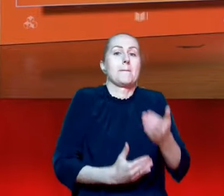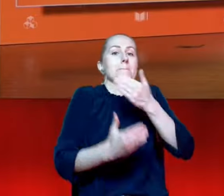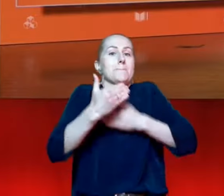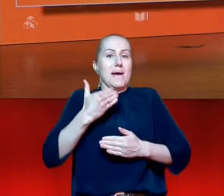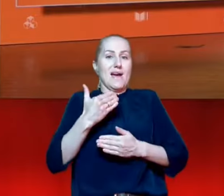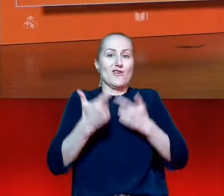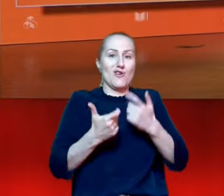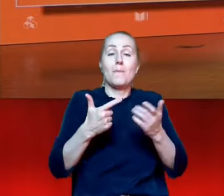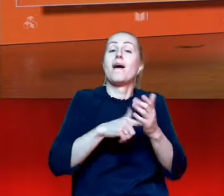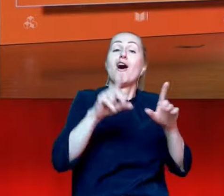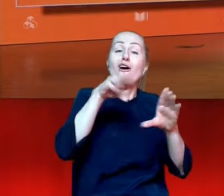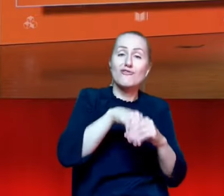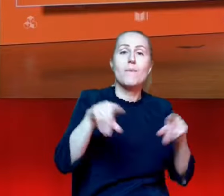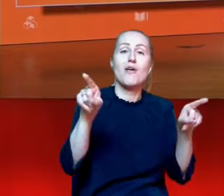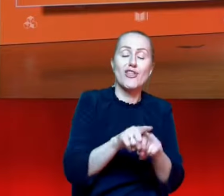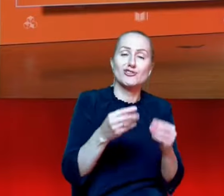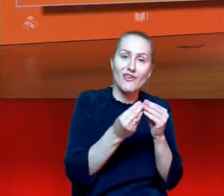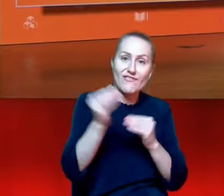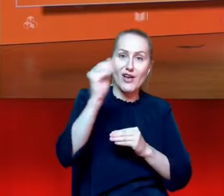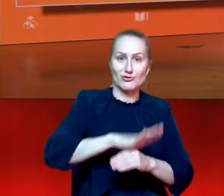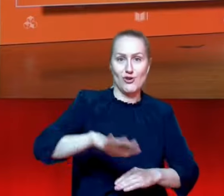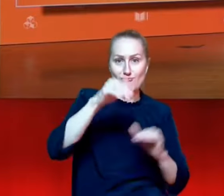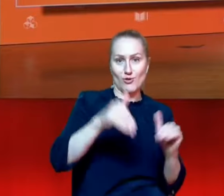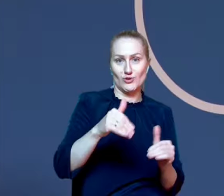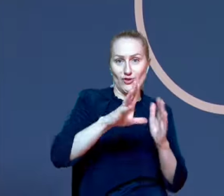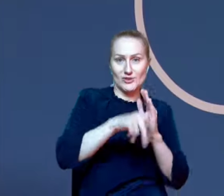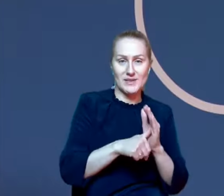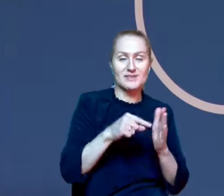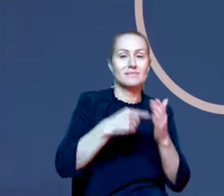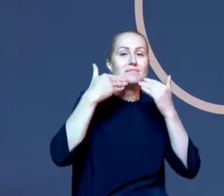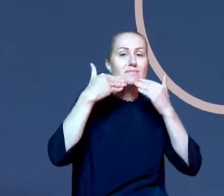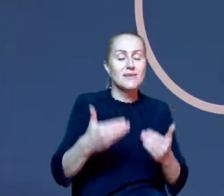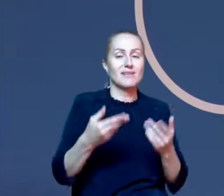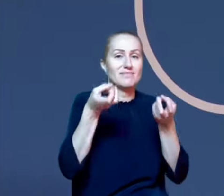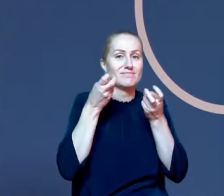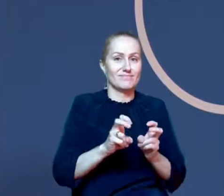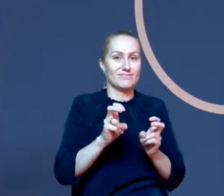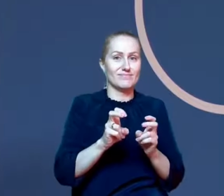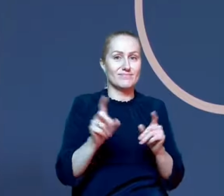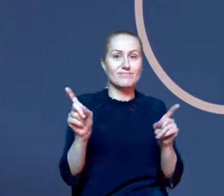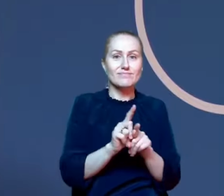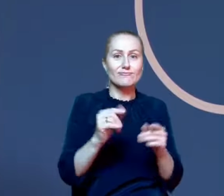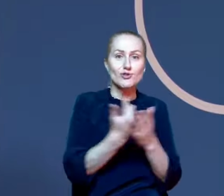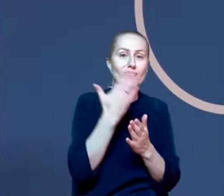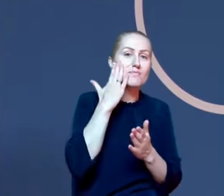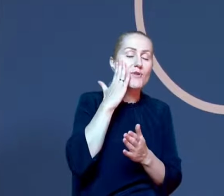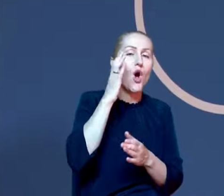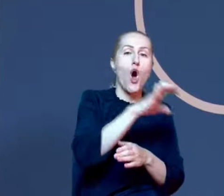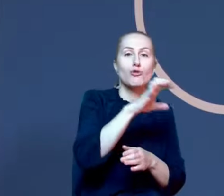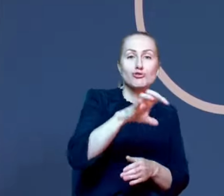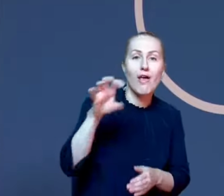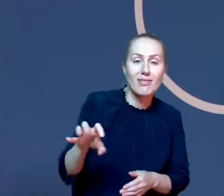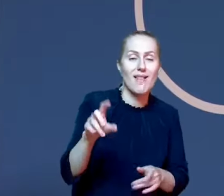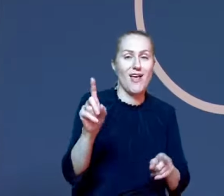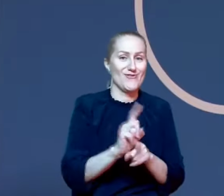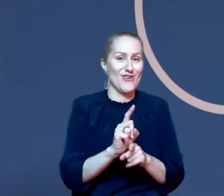jednoczesnym zwiększaniu potencjałów naszych miast poprzez tworzenie nowych osiedli miejskich,